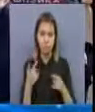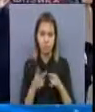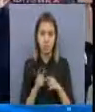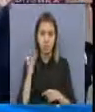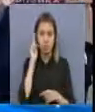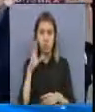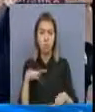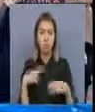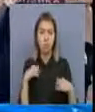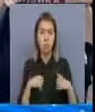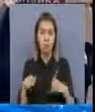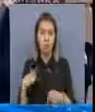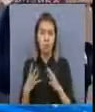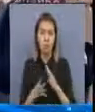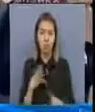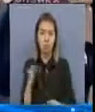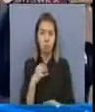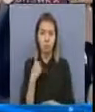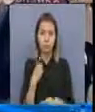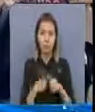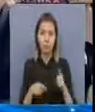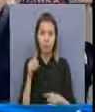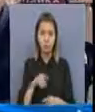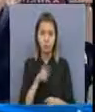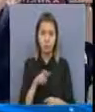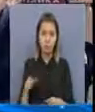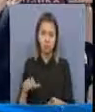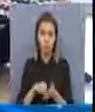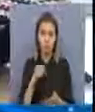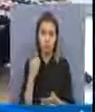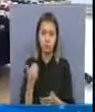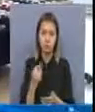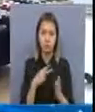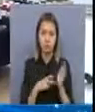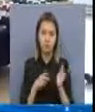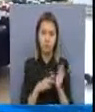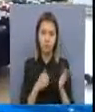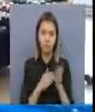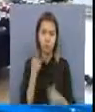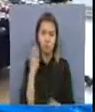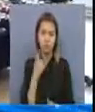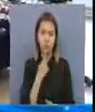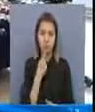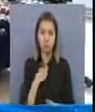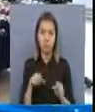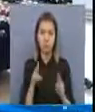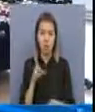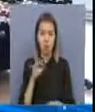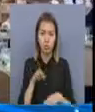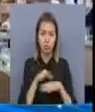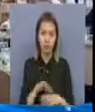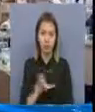пәндерді оқытатын педагогтар қатары болса, өңірде 1500-ға жуықтайды. Олардың 700-і ағылшын тілінің арнайы